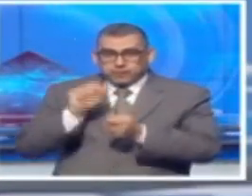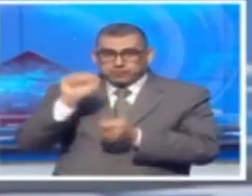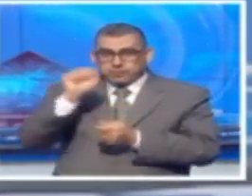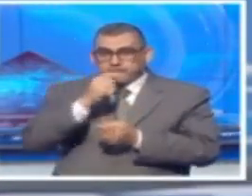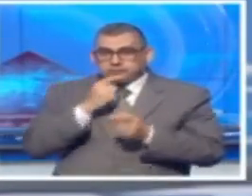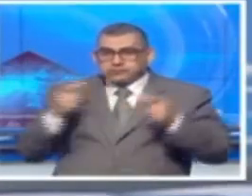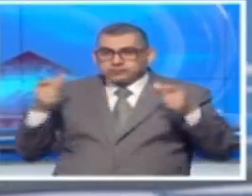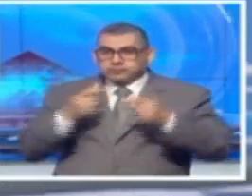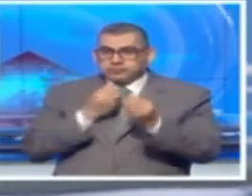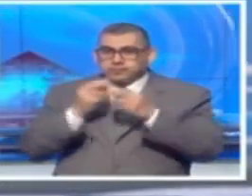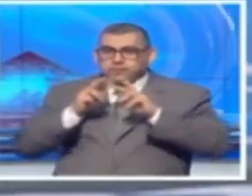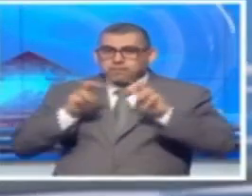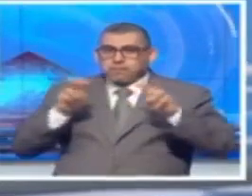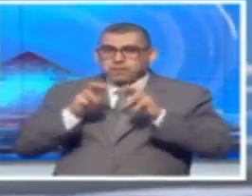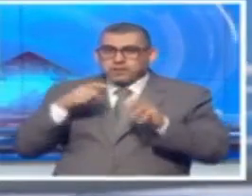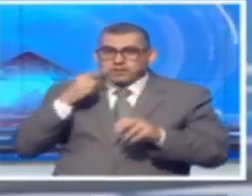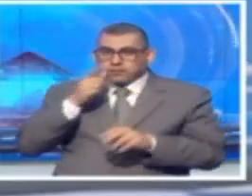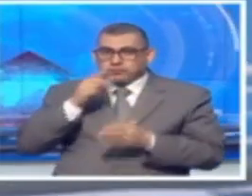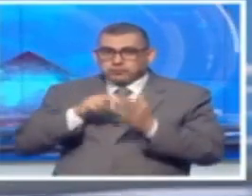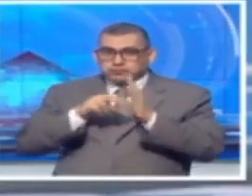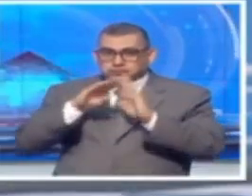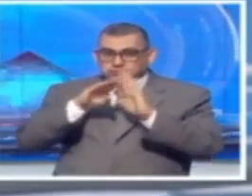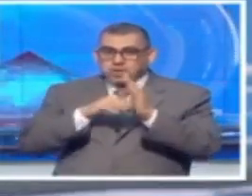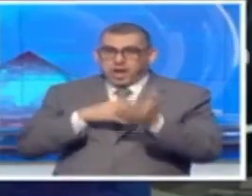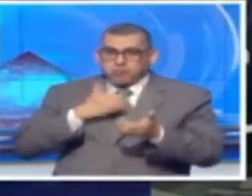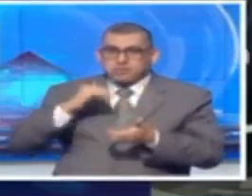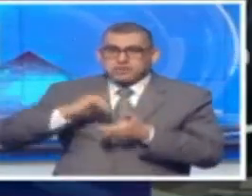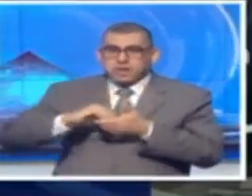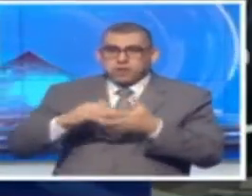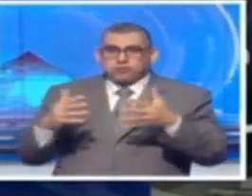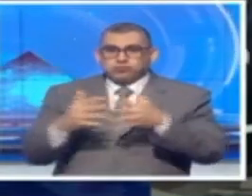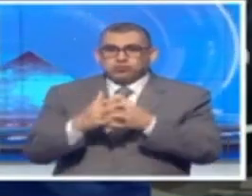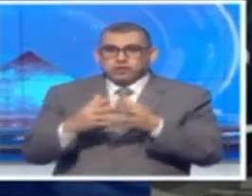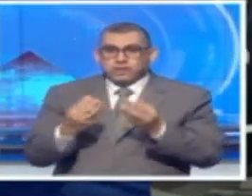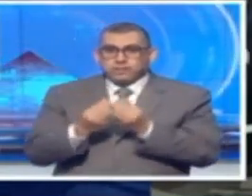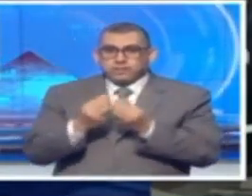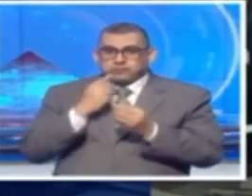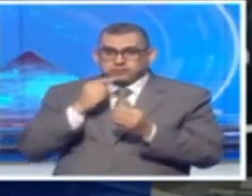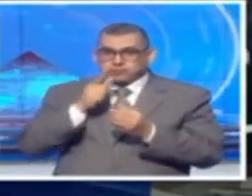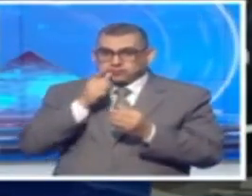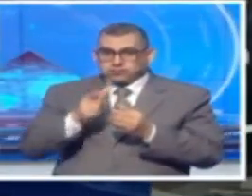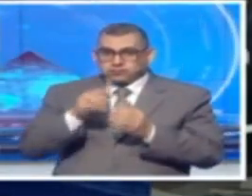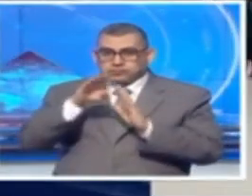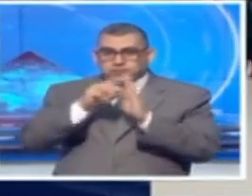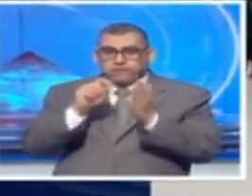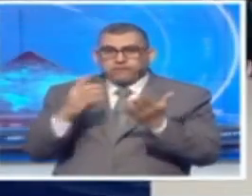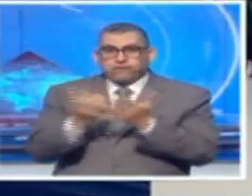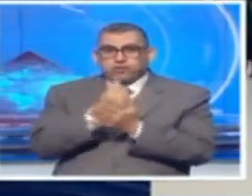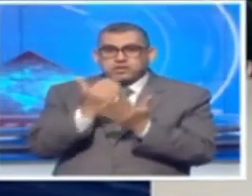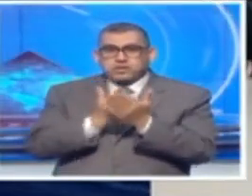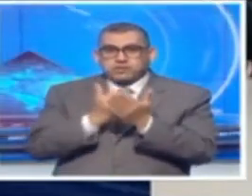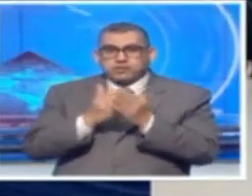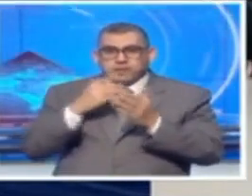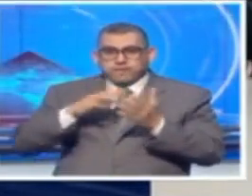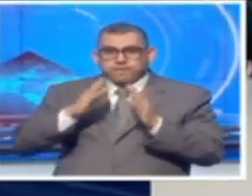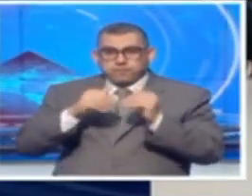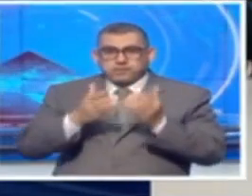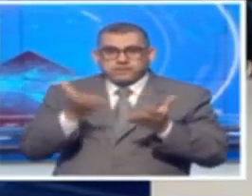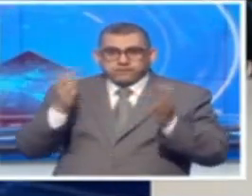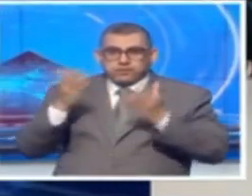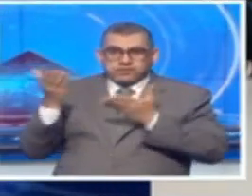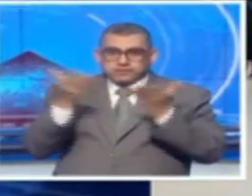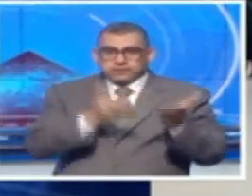التمويلية، بحثت فيها أطر التعاون المشترك وعرض فرص الاستثمار في السوق